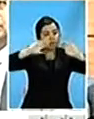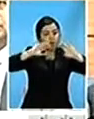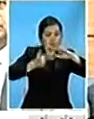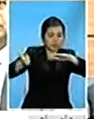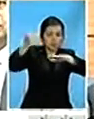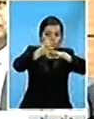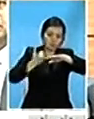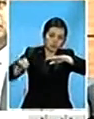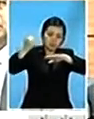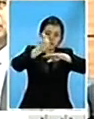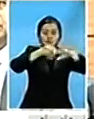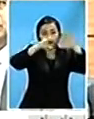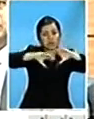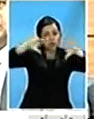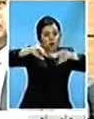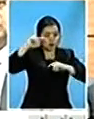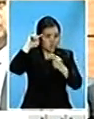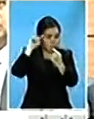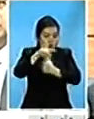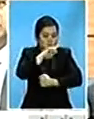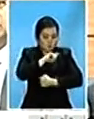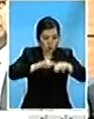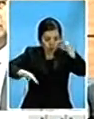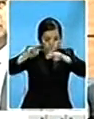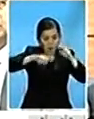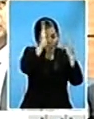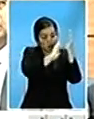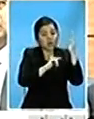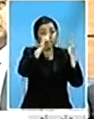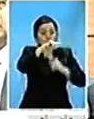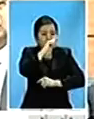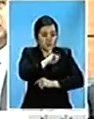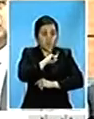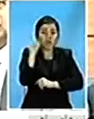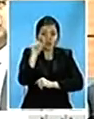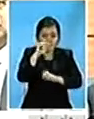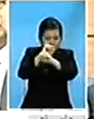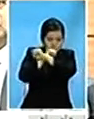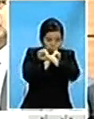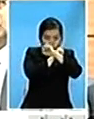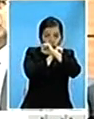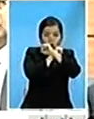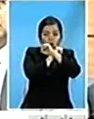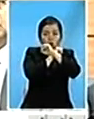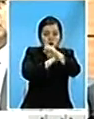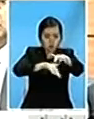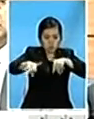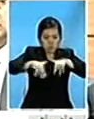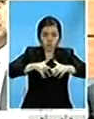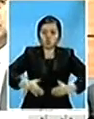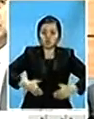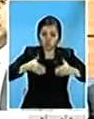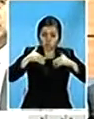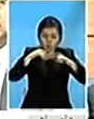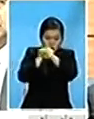นะครับในการดูแลประชาชนดูแลบ้านเมืองนี่ก็คือการปกป้องดูแลความปลอดภัยของประชาชนนะ